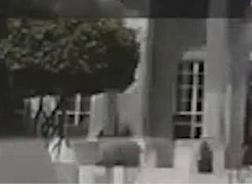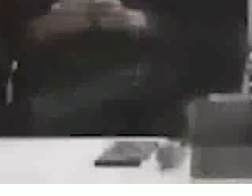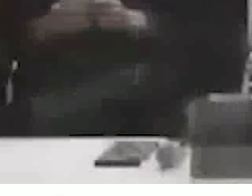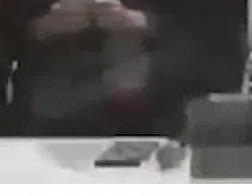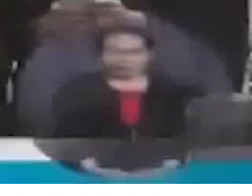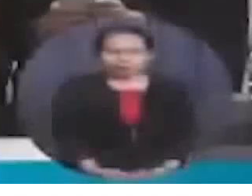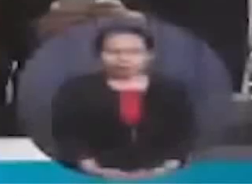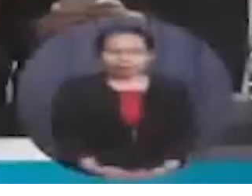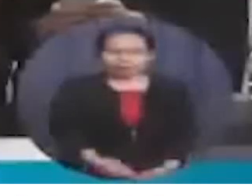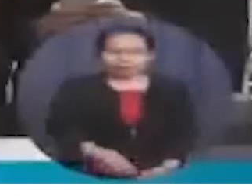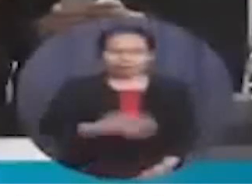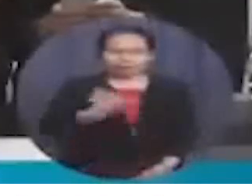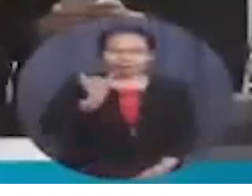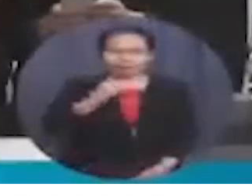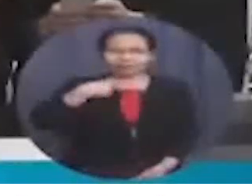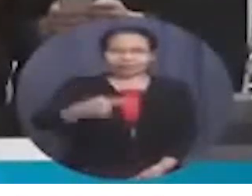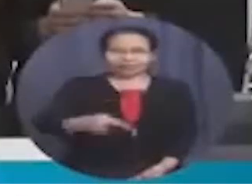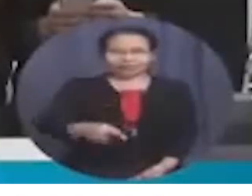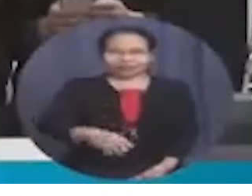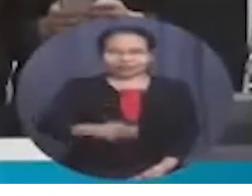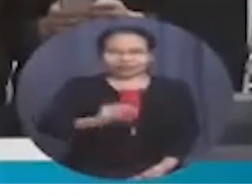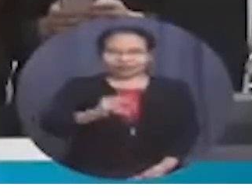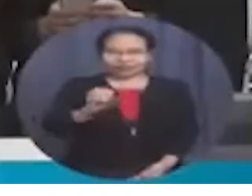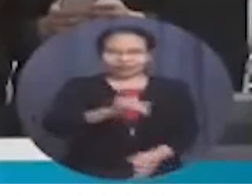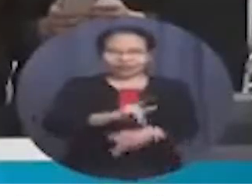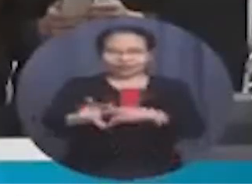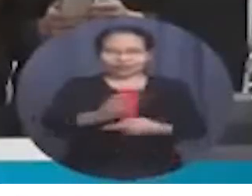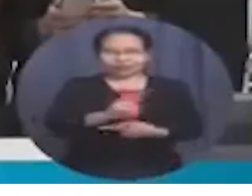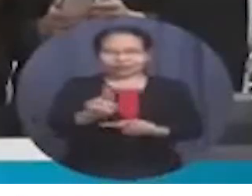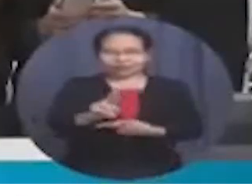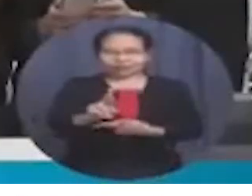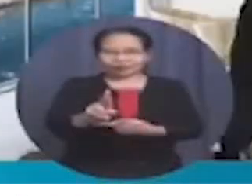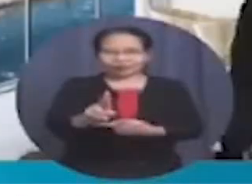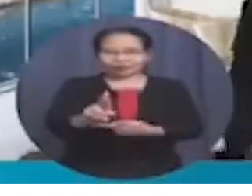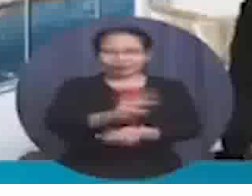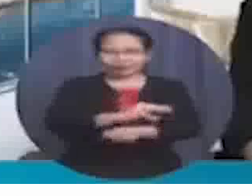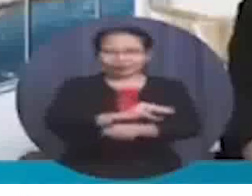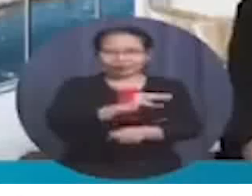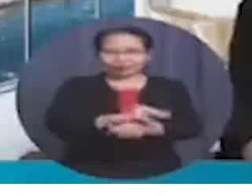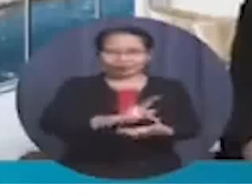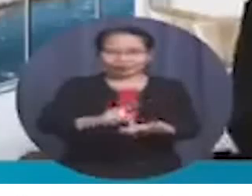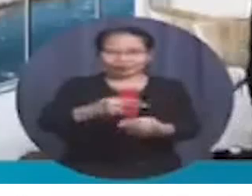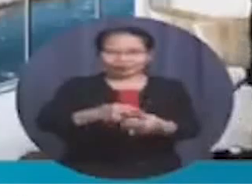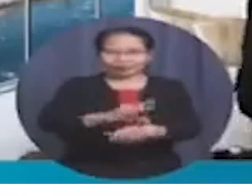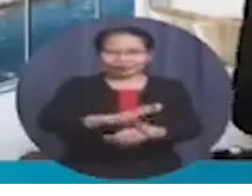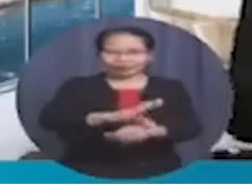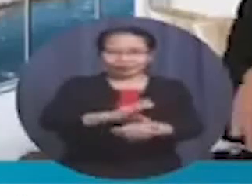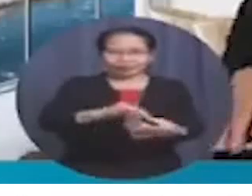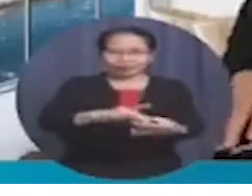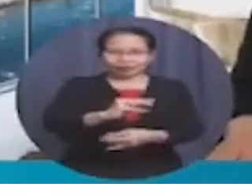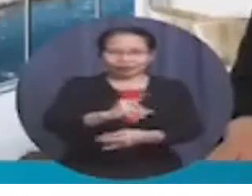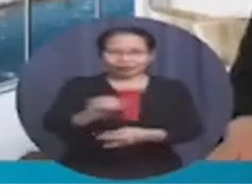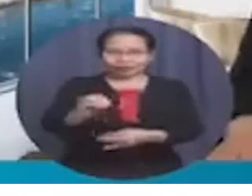Dinudungisan ikaw ni Soriano ang magandang pangalan ng iglesia. Ano magandang pangalan nyo? Iglesia ni Kristo, magandang pangalan. Tao nga yung